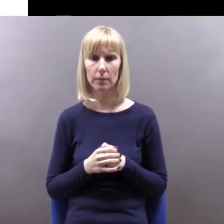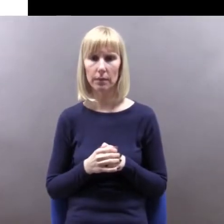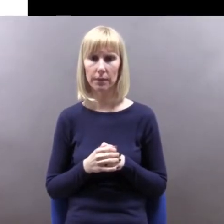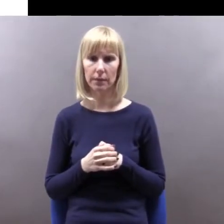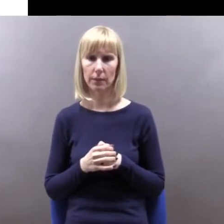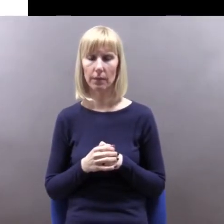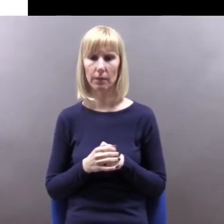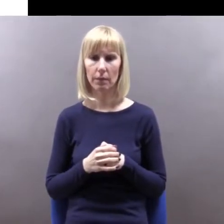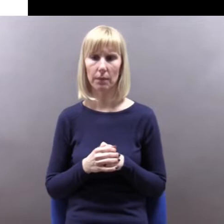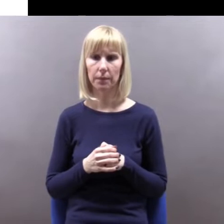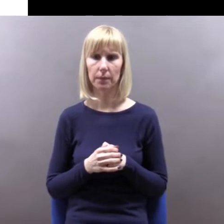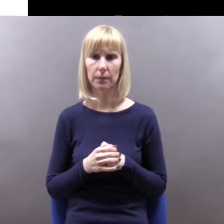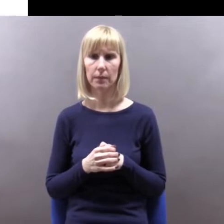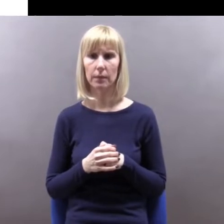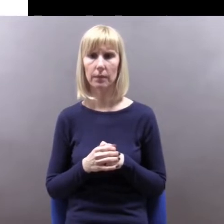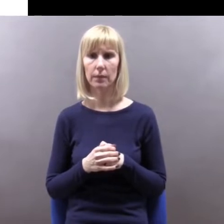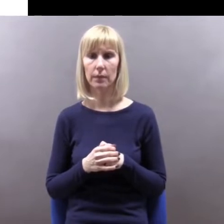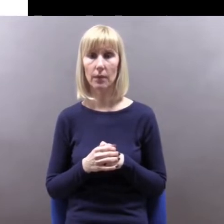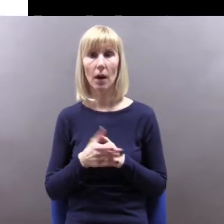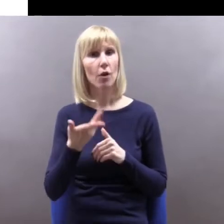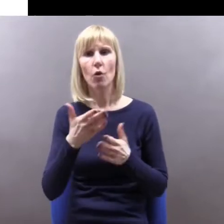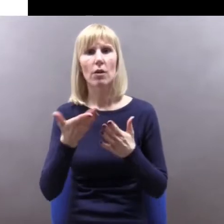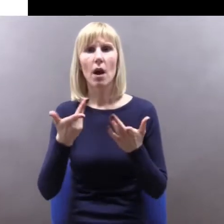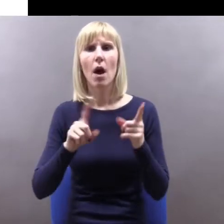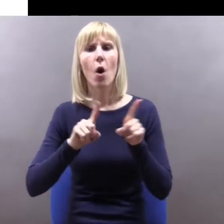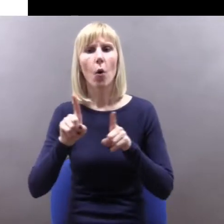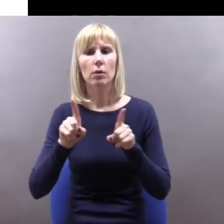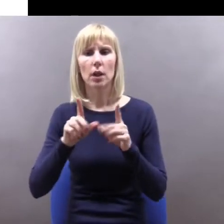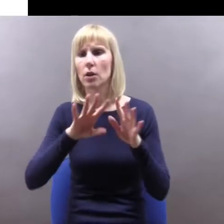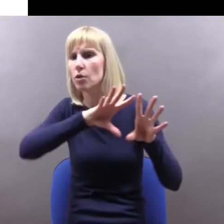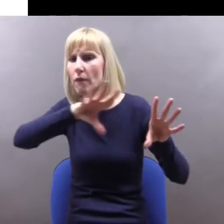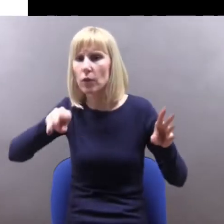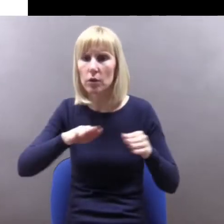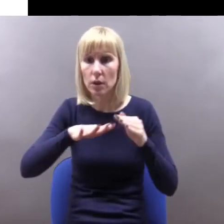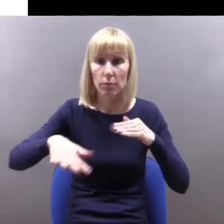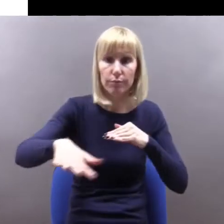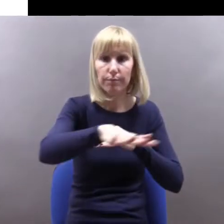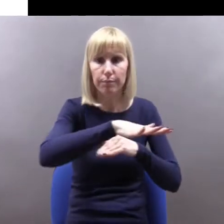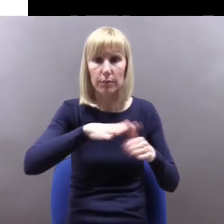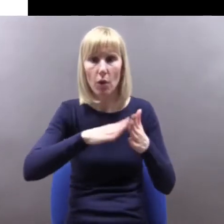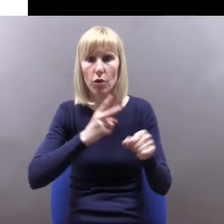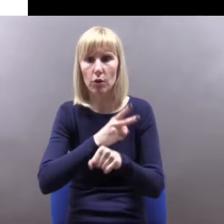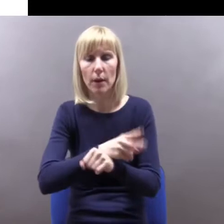miejsca, gdzie trwają prace, najpierw prace koncepcyjne, później prace